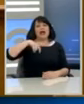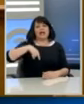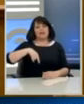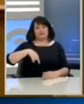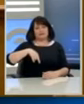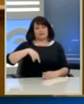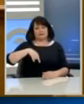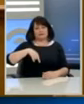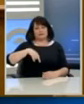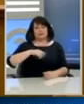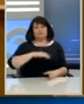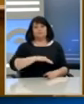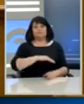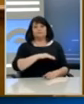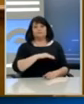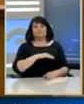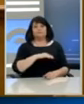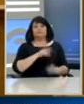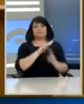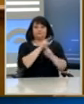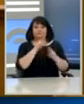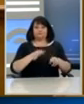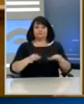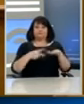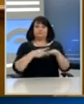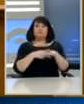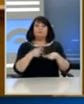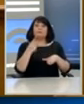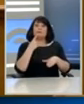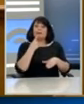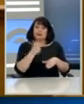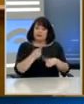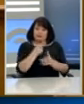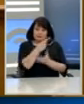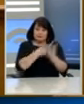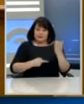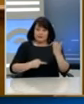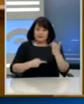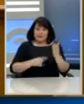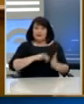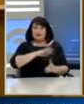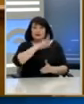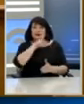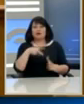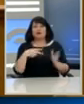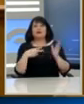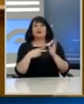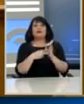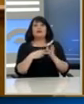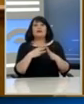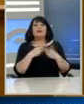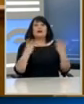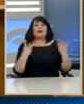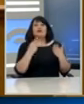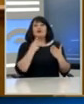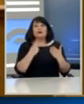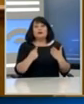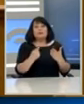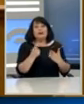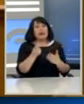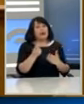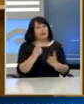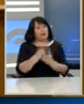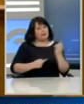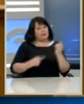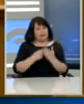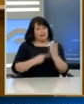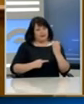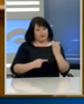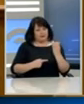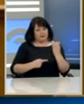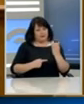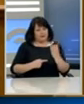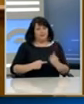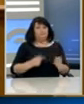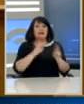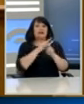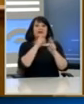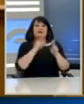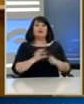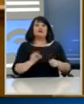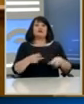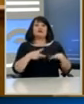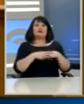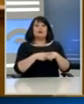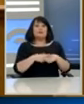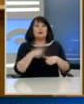ίδια στιγμή έβλεπε δημοσιονομικό κενό για την περίοδο μέχρι το 2018. Είναι ένα ταμείο το οποίο έχει αποδειχθεί